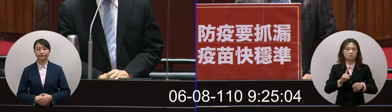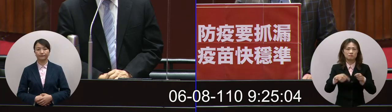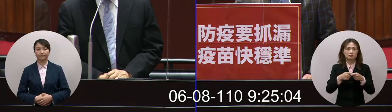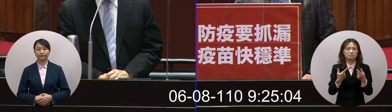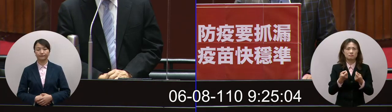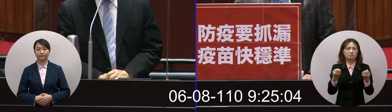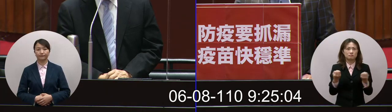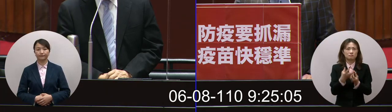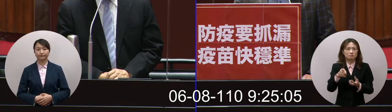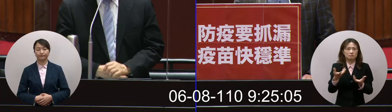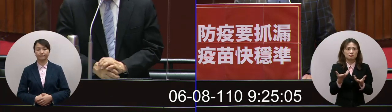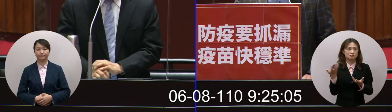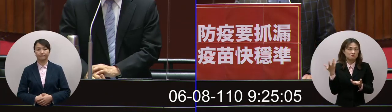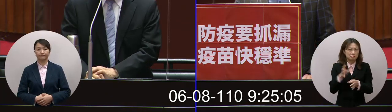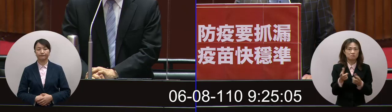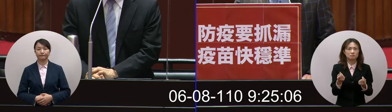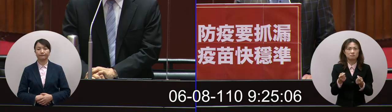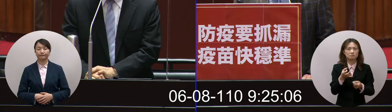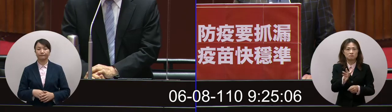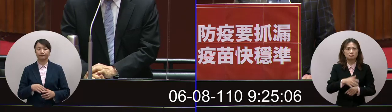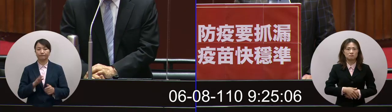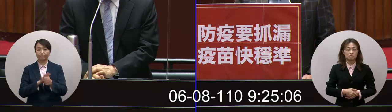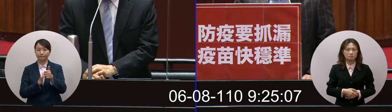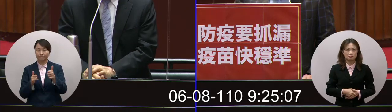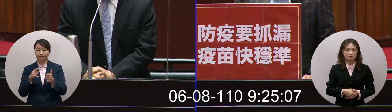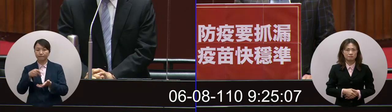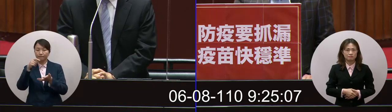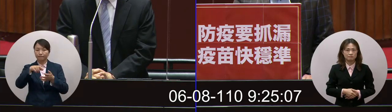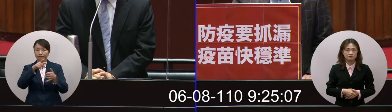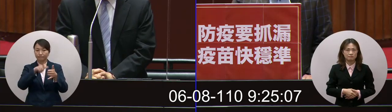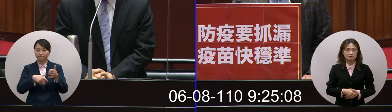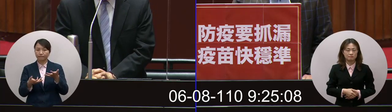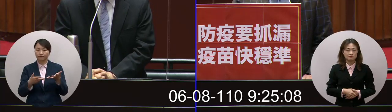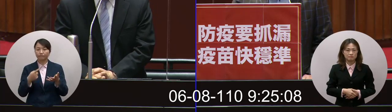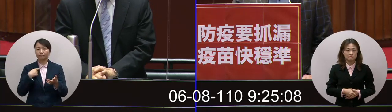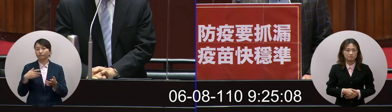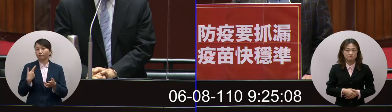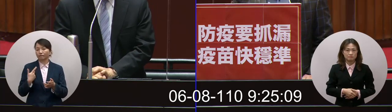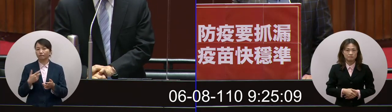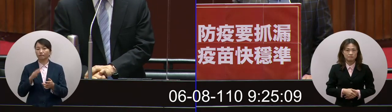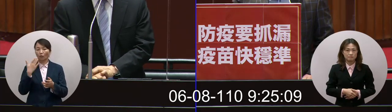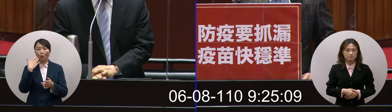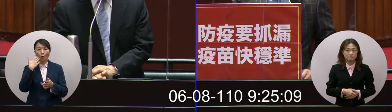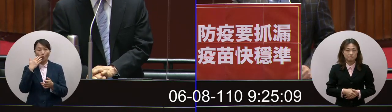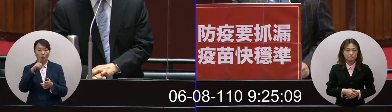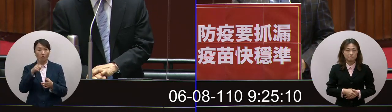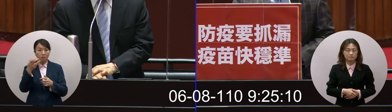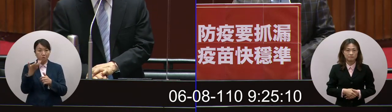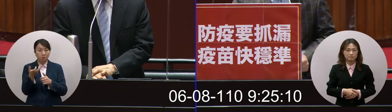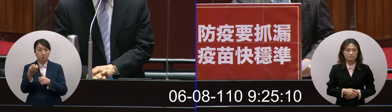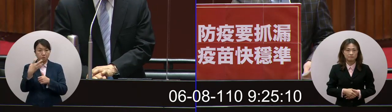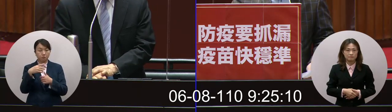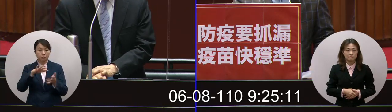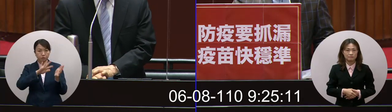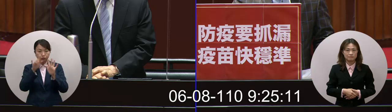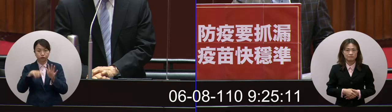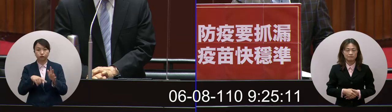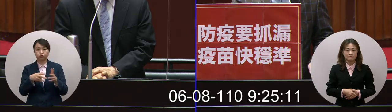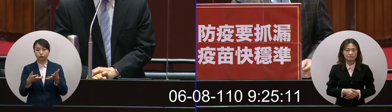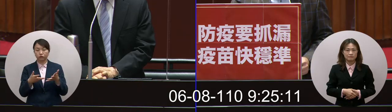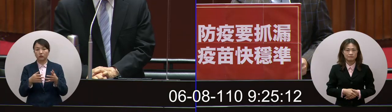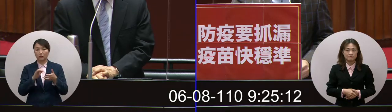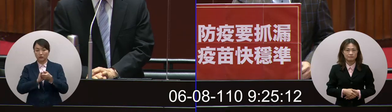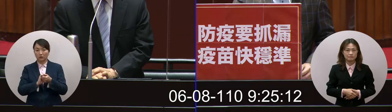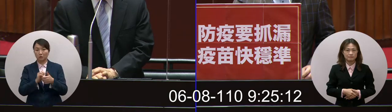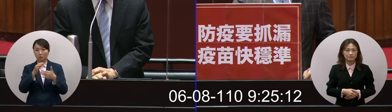这个院长你敢有了解？ 委员所讲的个案，我是无了解。不过，如果若照委员讲，安尼的个案是